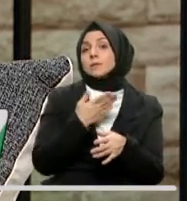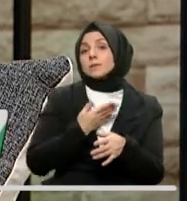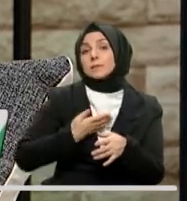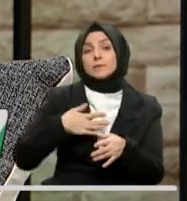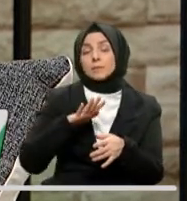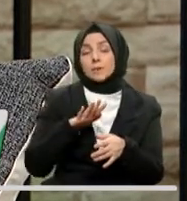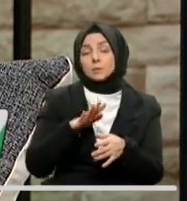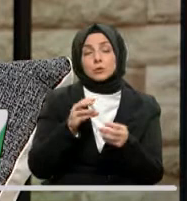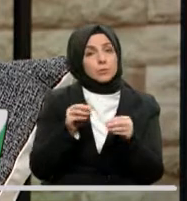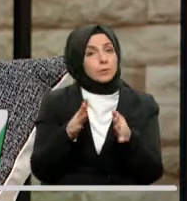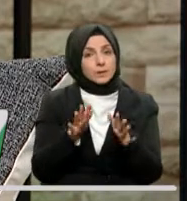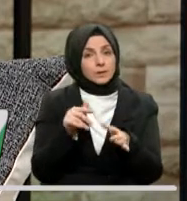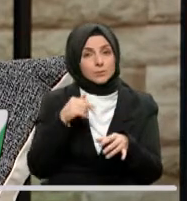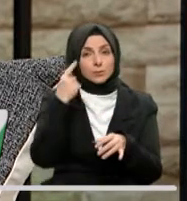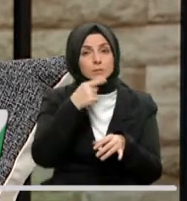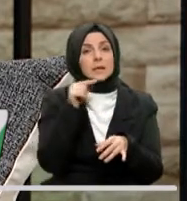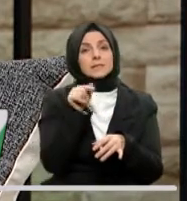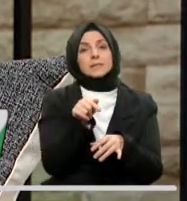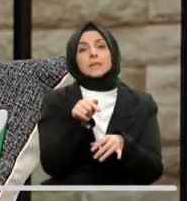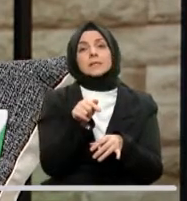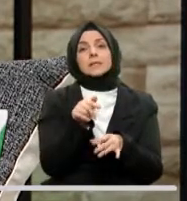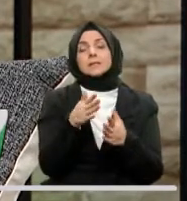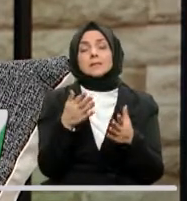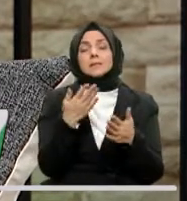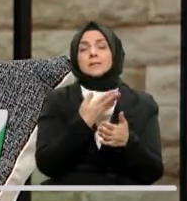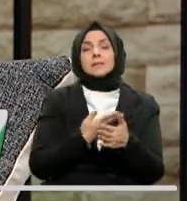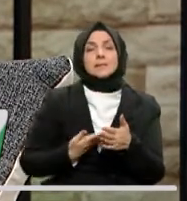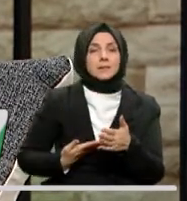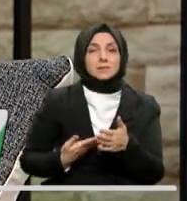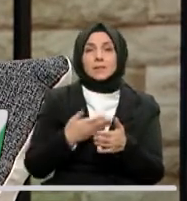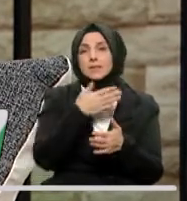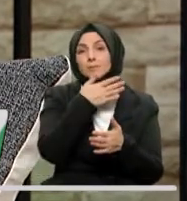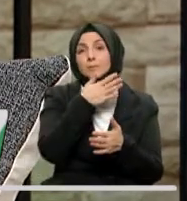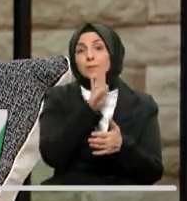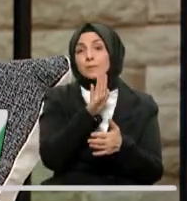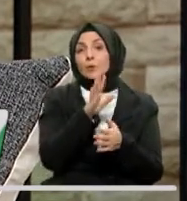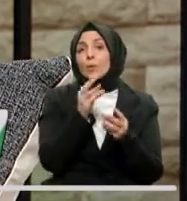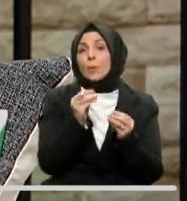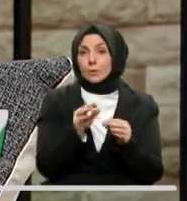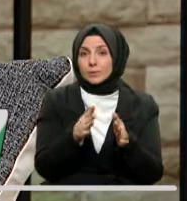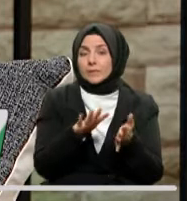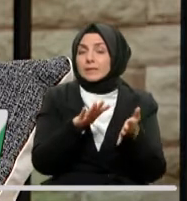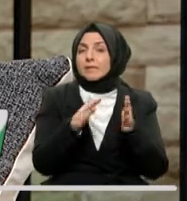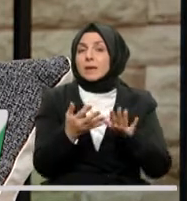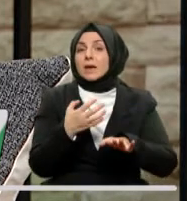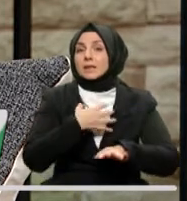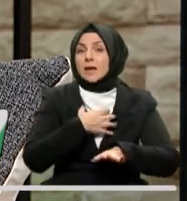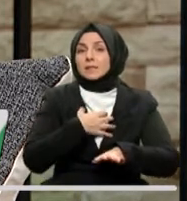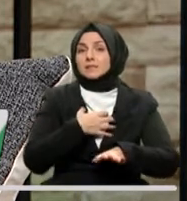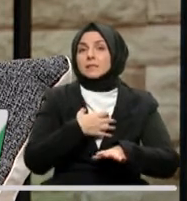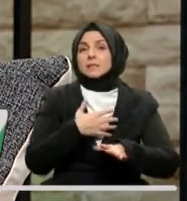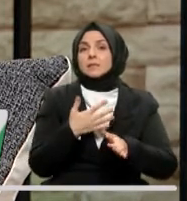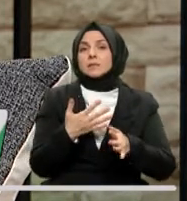seveceğini bilmiyor Oyüzden listesi nasıl sevgili yaklaşacağını bilememiş yahut kendisi O kadar yetersizlik